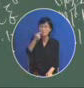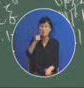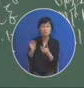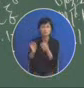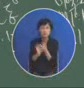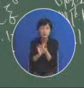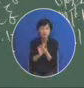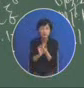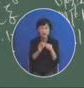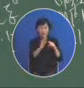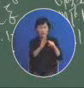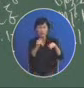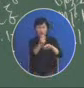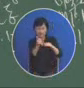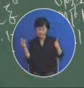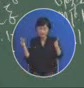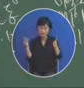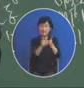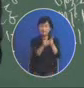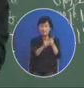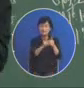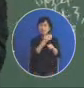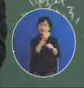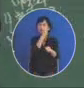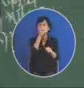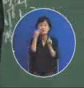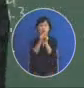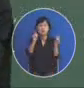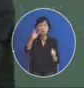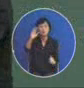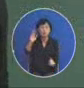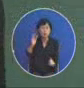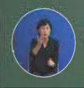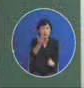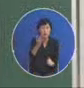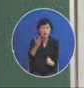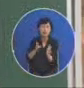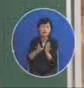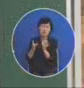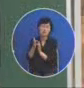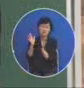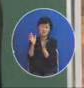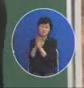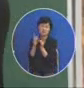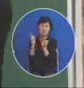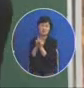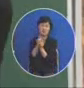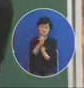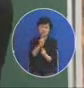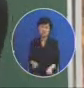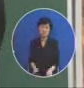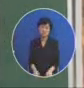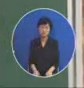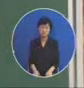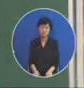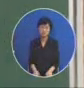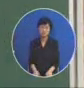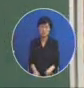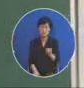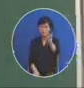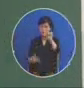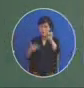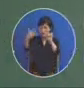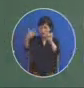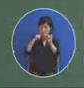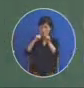것까지 증인이 되리라. But try to hear what he has to say, because he said that you will receive power when the Holy Spirit comes upon you, and you will be my witnesses to the ends of the earth.